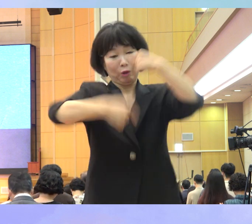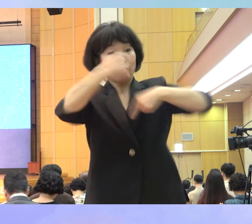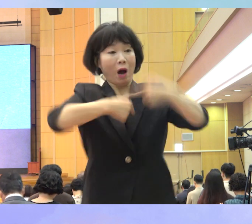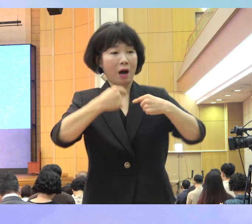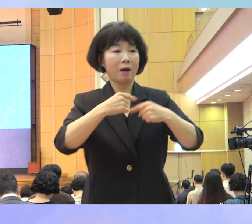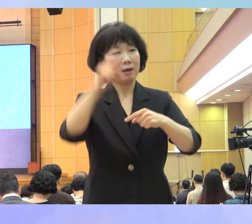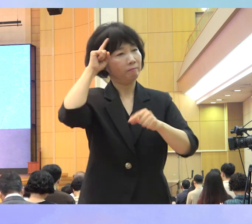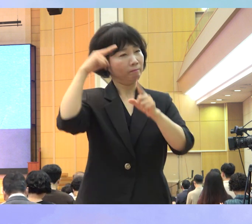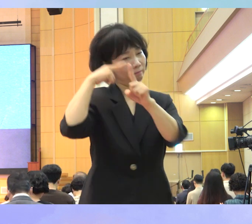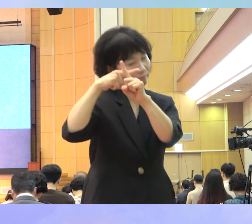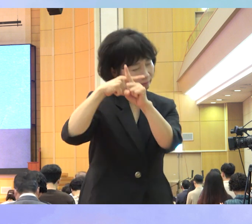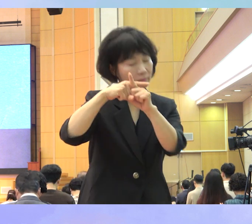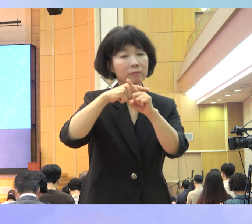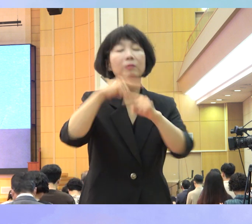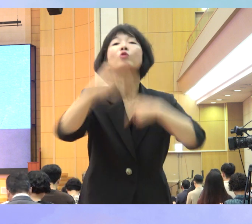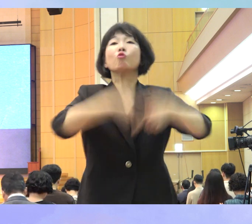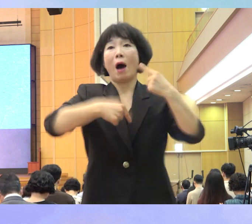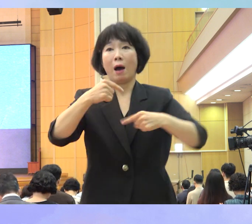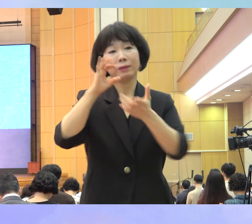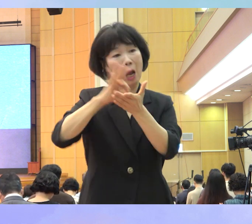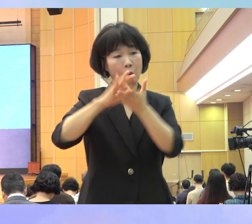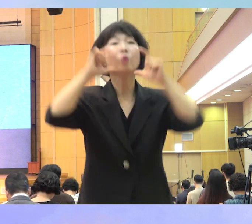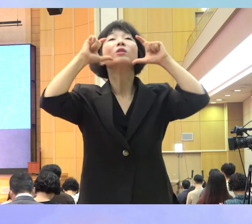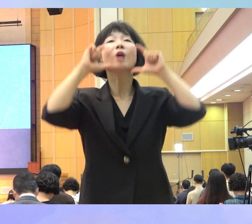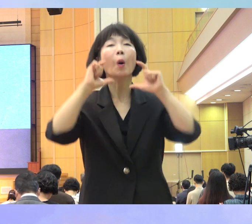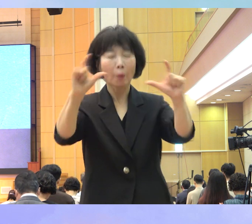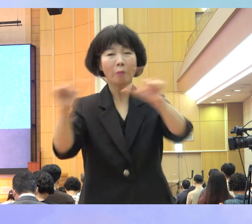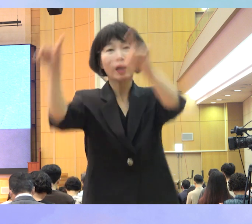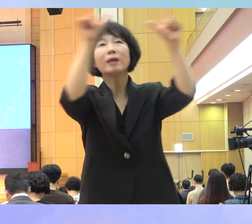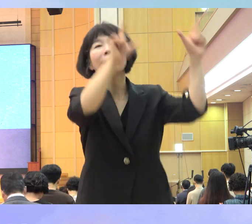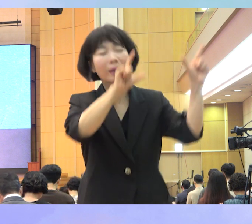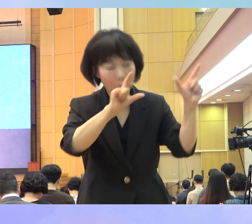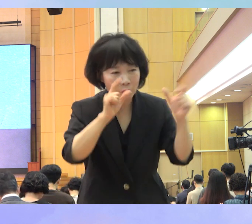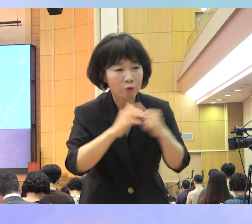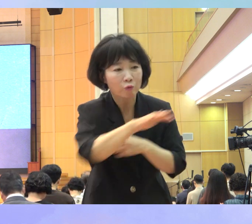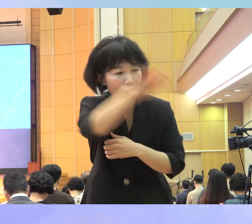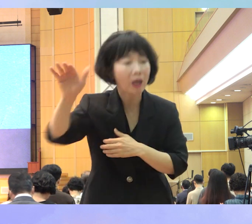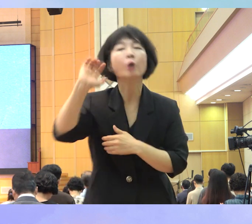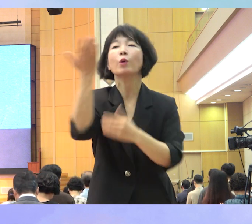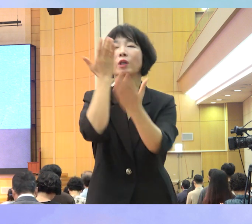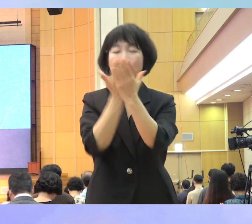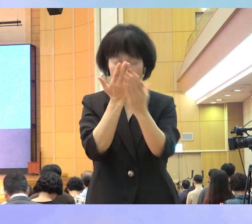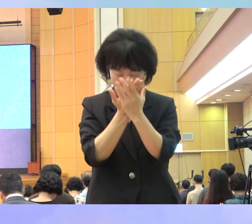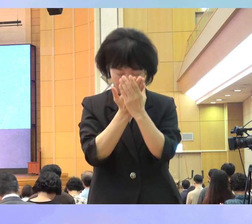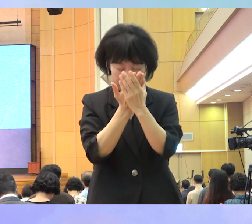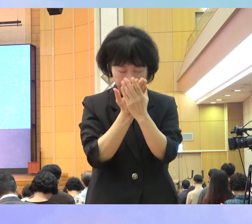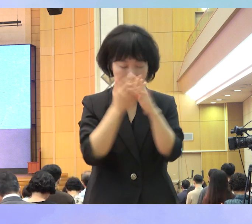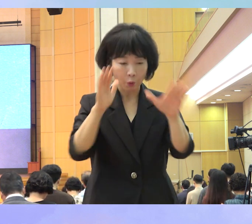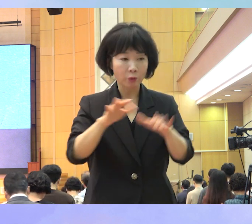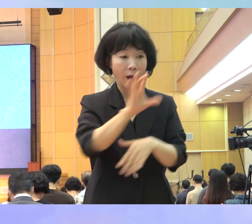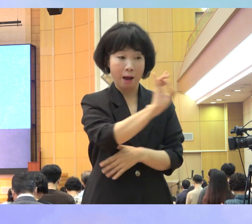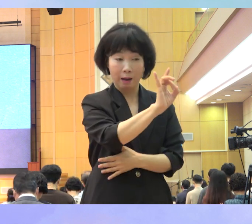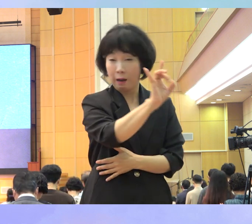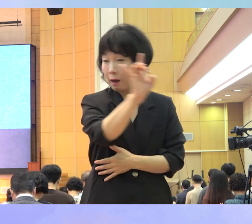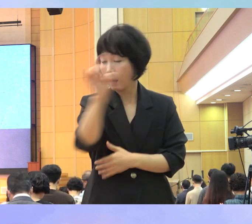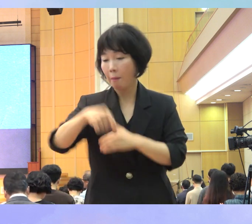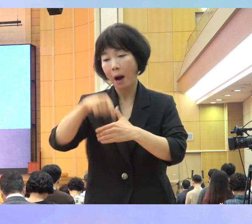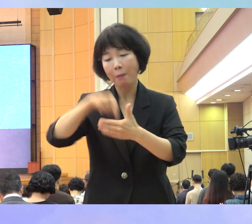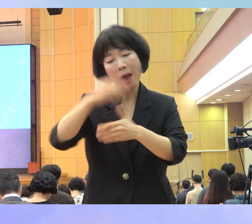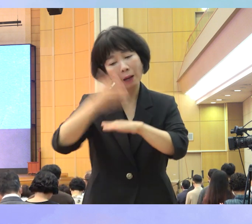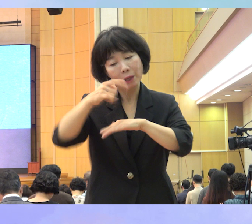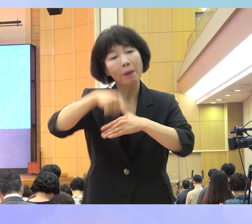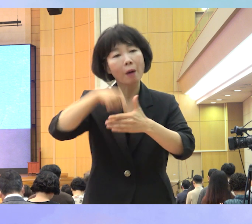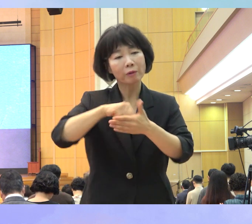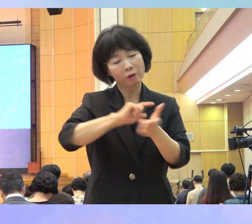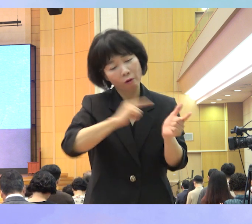말, 긍정의 말 선포하면서 살아가는 우리들 되게 하여 주시옵소서. 오늘도 주님 앞에 감사해서 여러